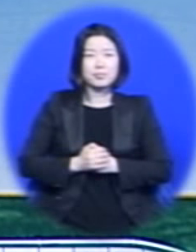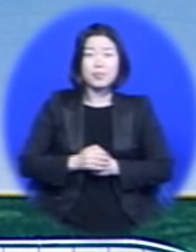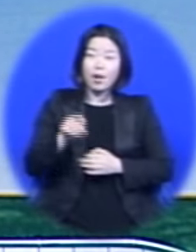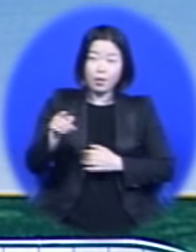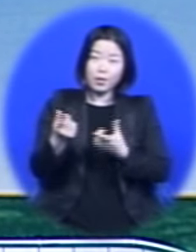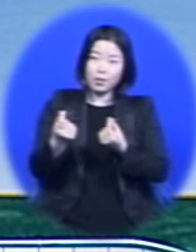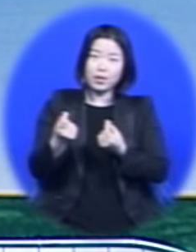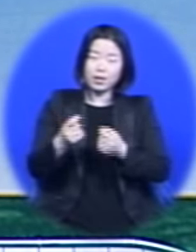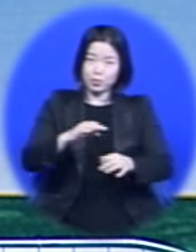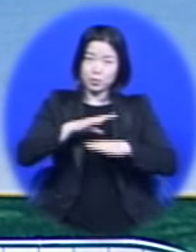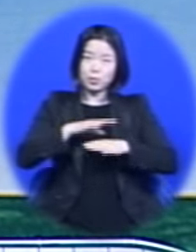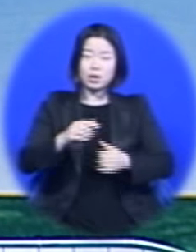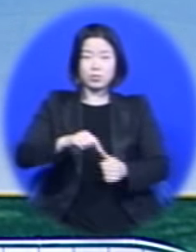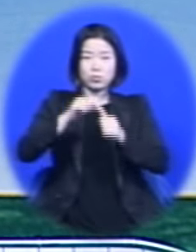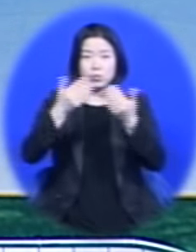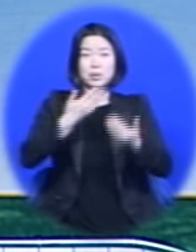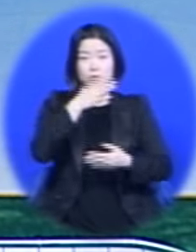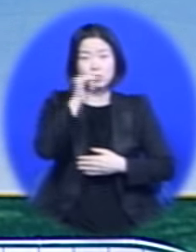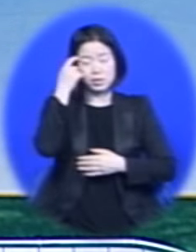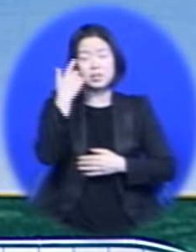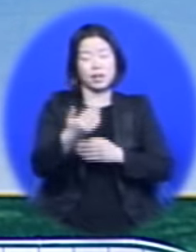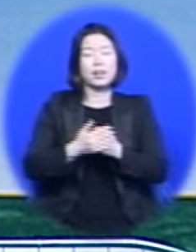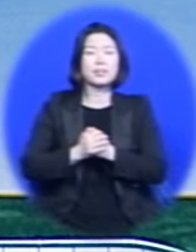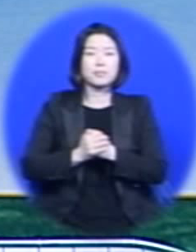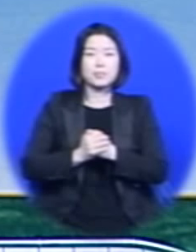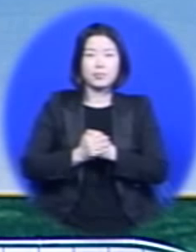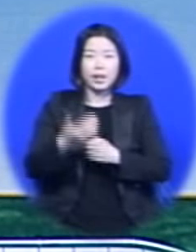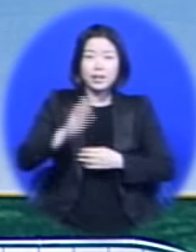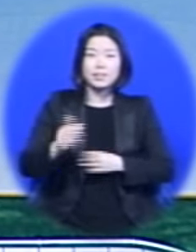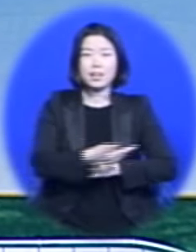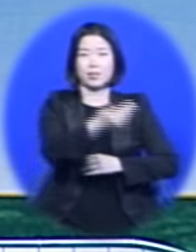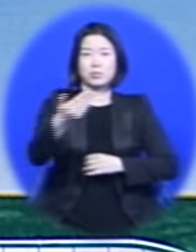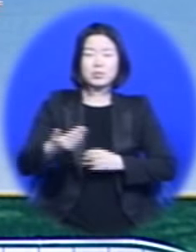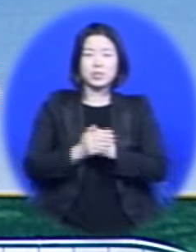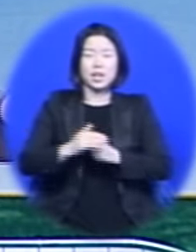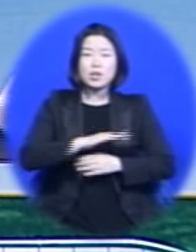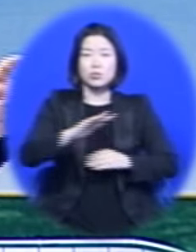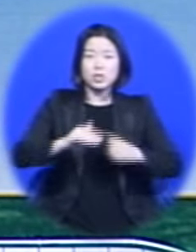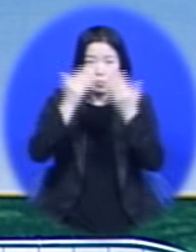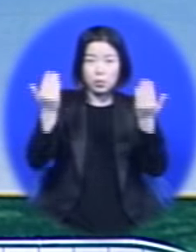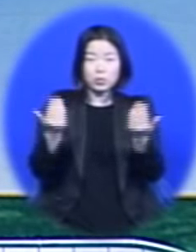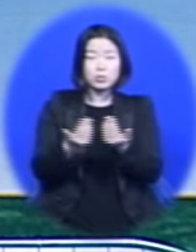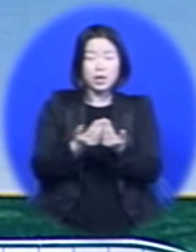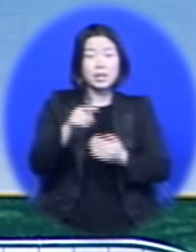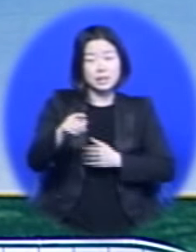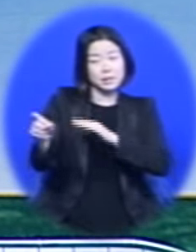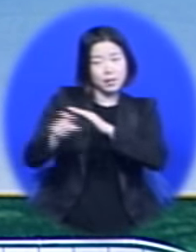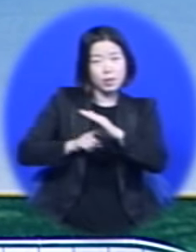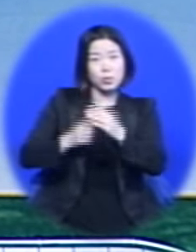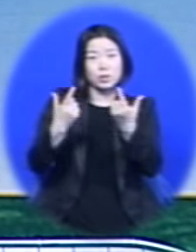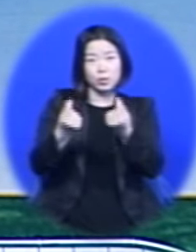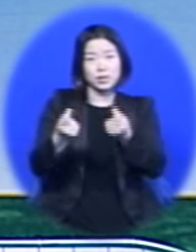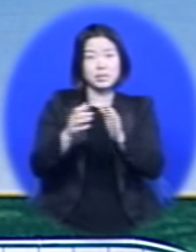저렇게 참 놀라운 구원을 받을 수 있을까? 그런데 여러분, 우리 모두가 다 그 강도와 같은